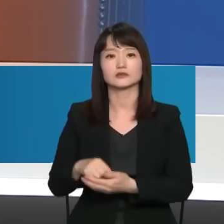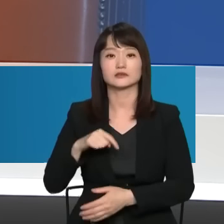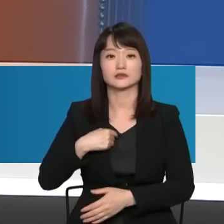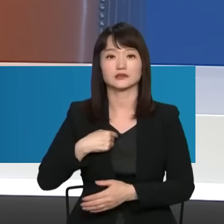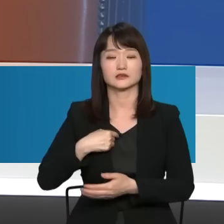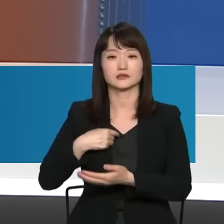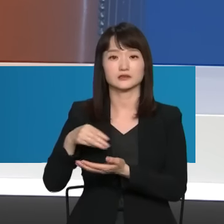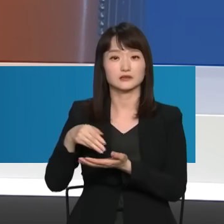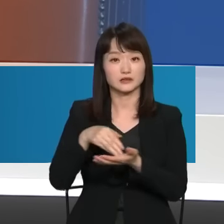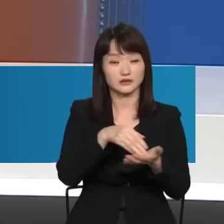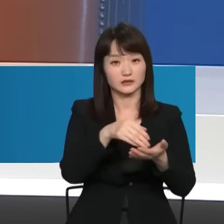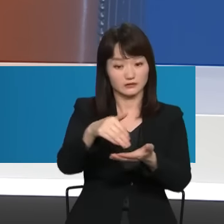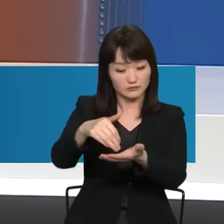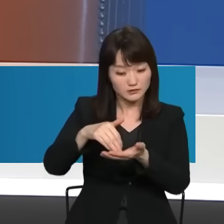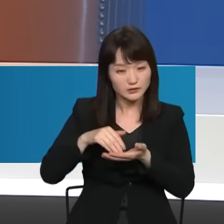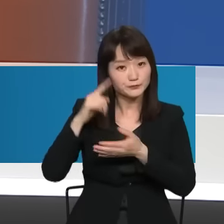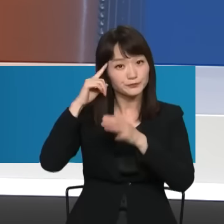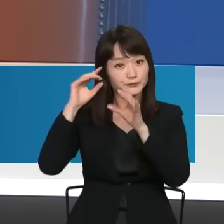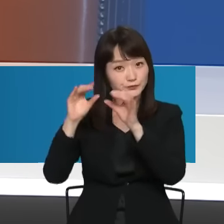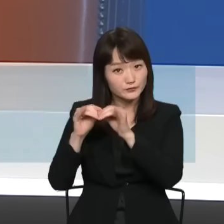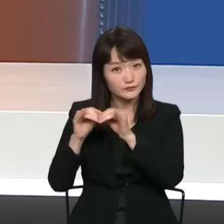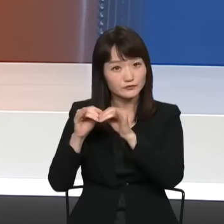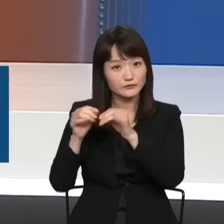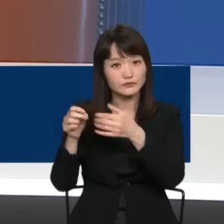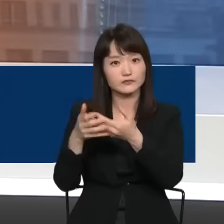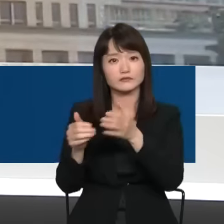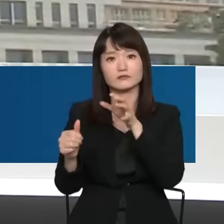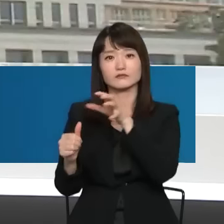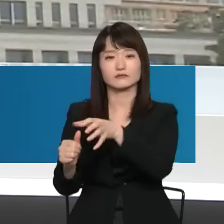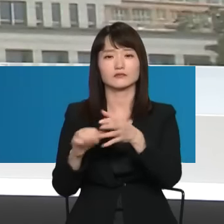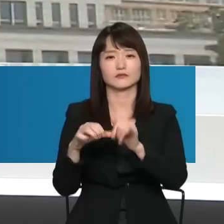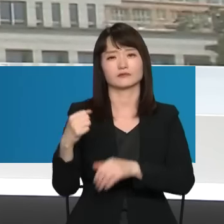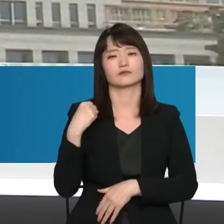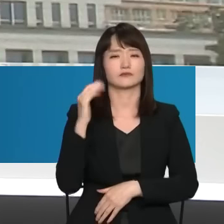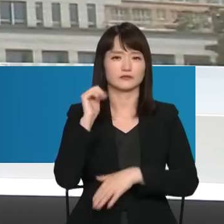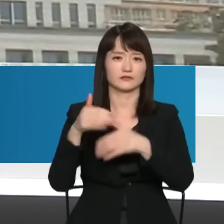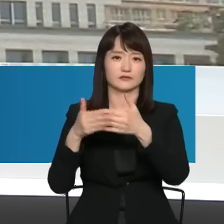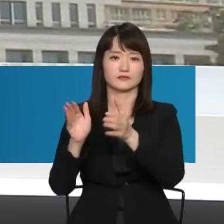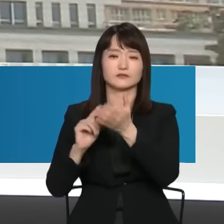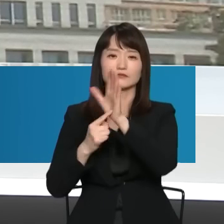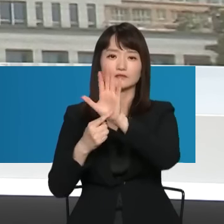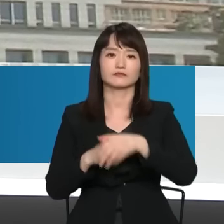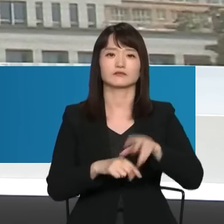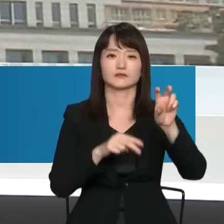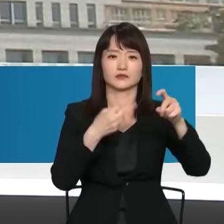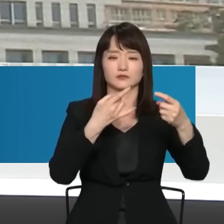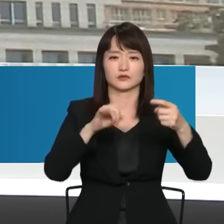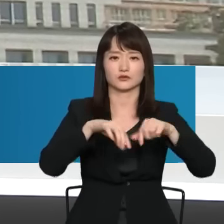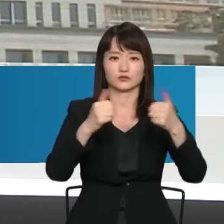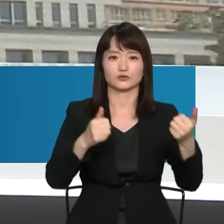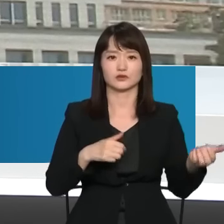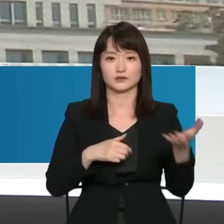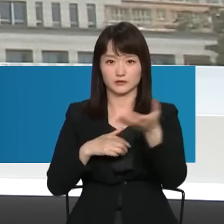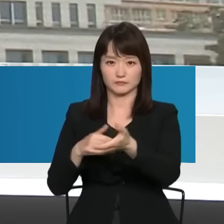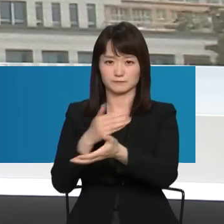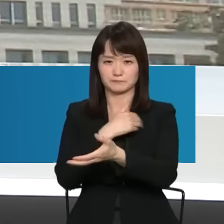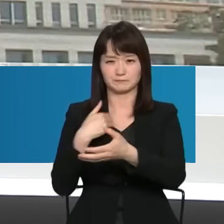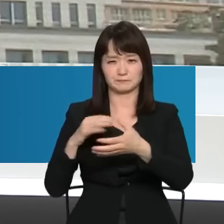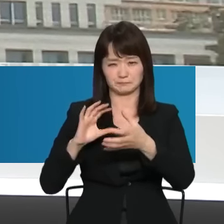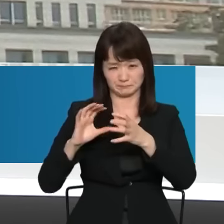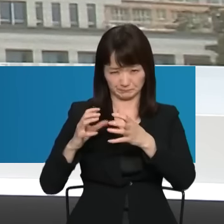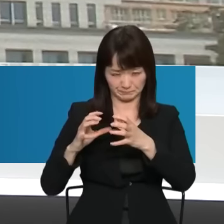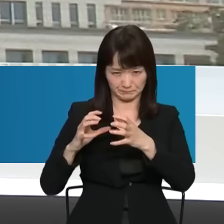제안에 공감했다며 여당을 압박했는데 국민의힘과 대통령실은 22대 국회에서 충분한 논의가 이루어져야